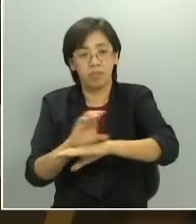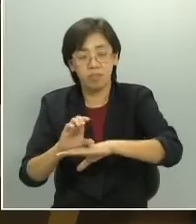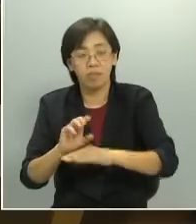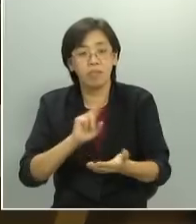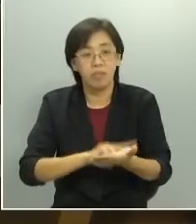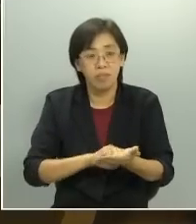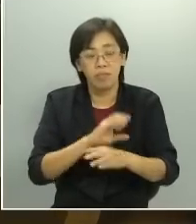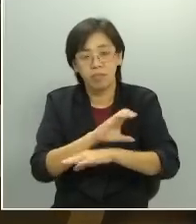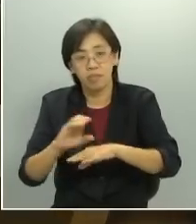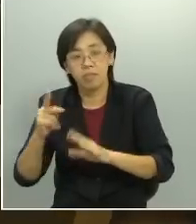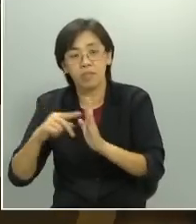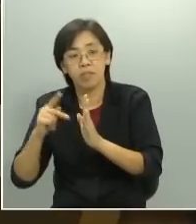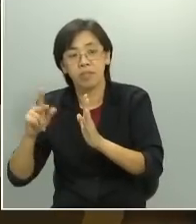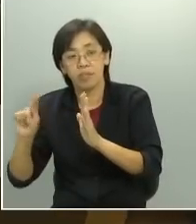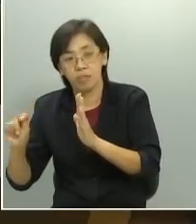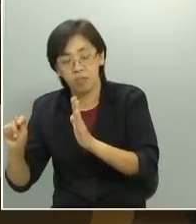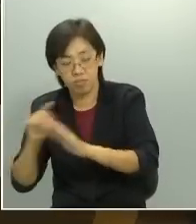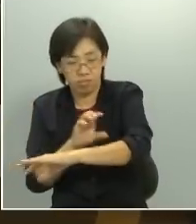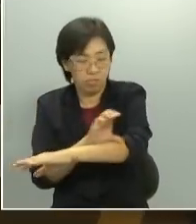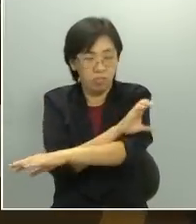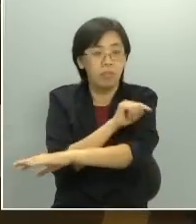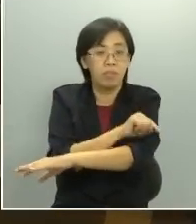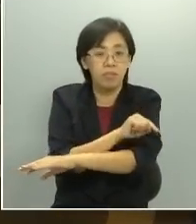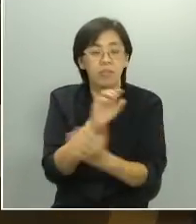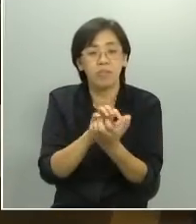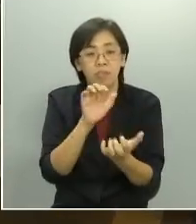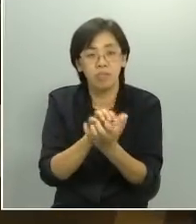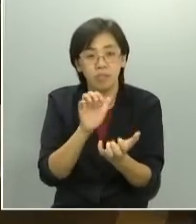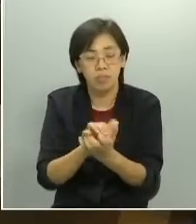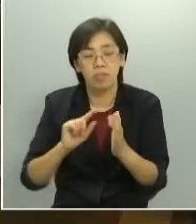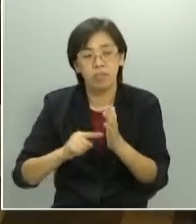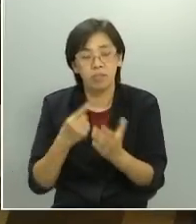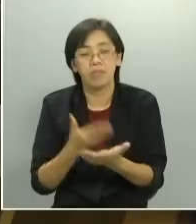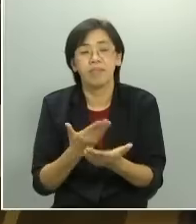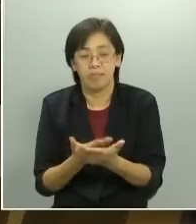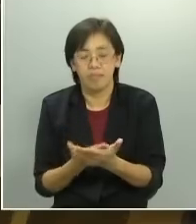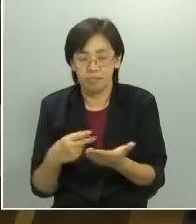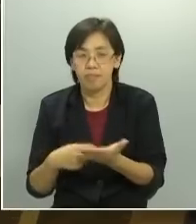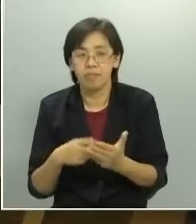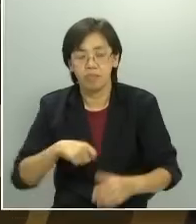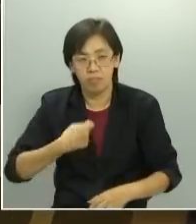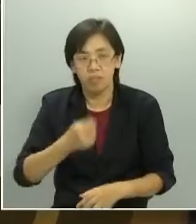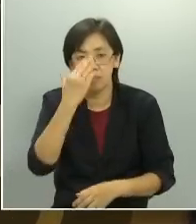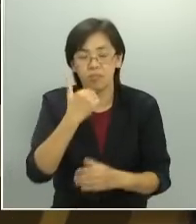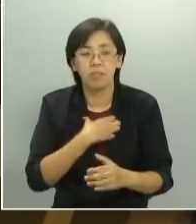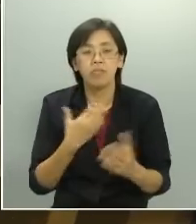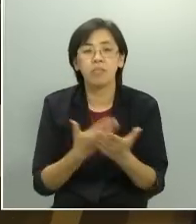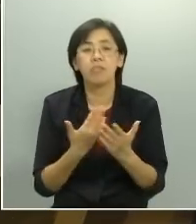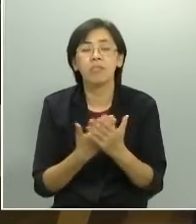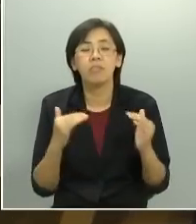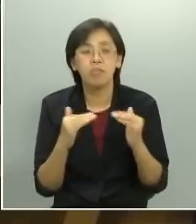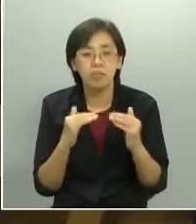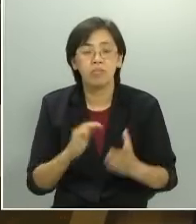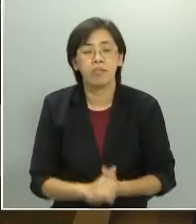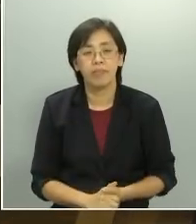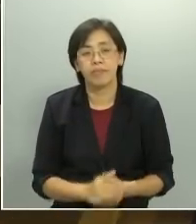างตอนใต้ก็ไล่ลงไปถึงสูตรประการไอ้ส่วนต่อขยายนั่นแหละจะเริ่มเก็บสตังค์แล้วเพื่อความเป็นธรรมประเด็นต่อมา